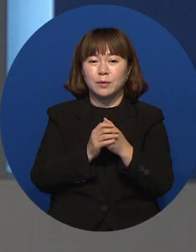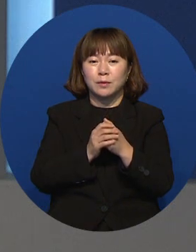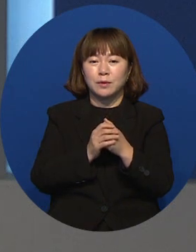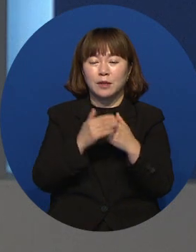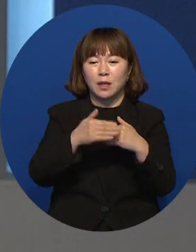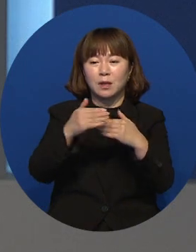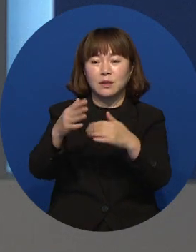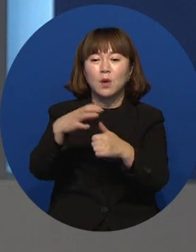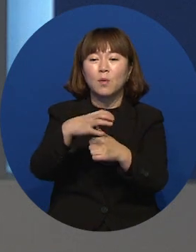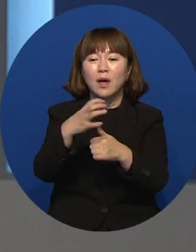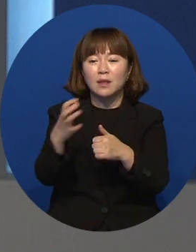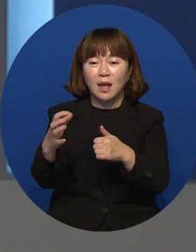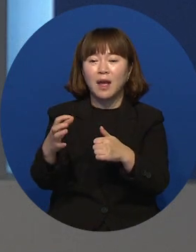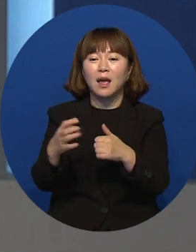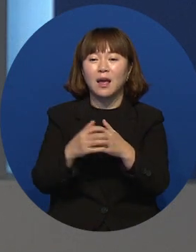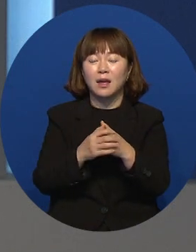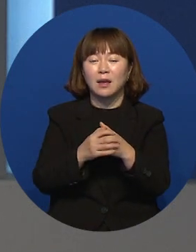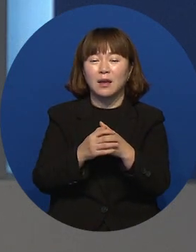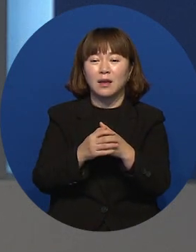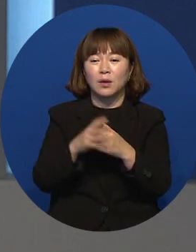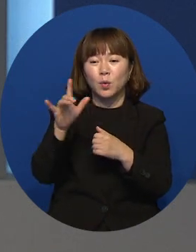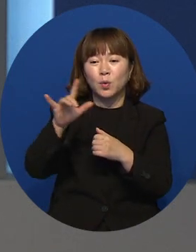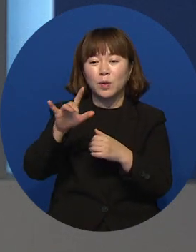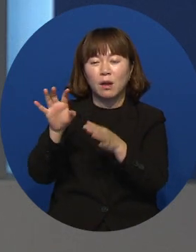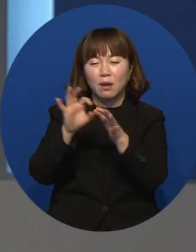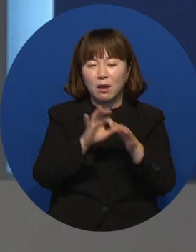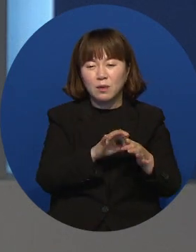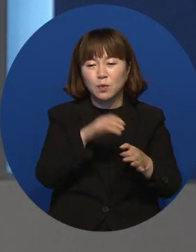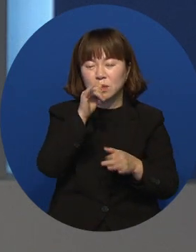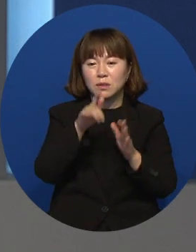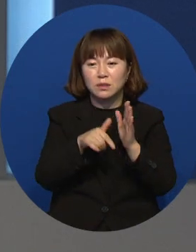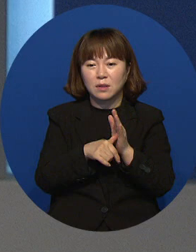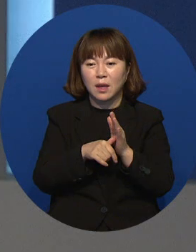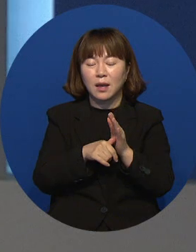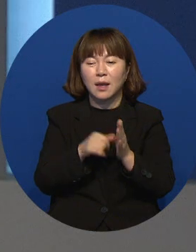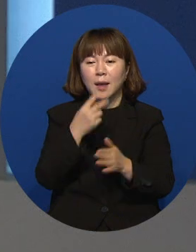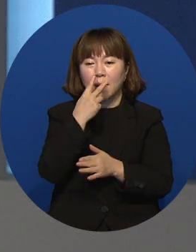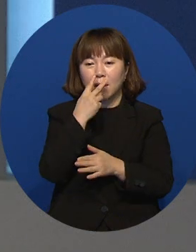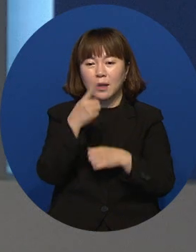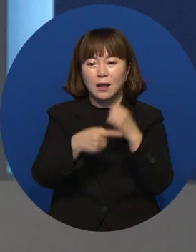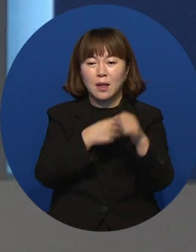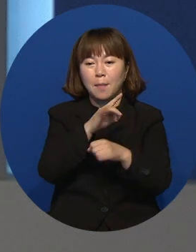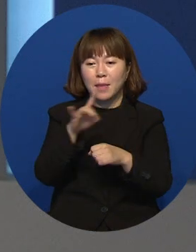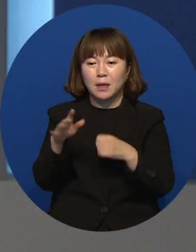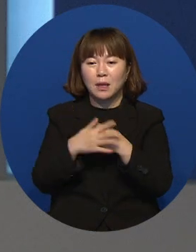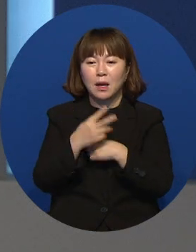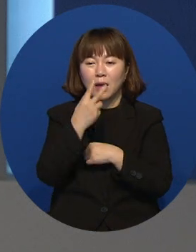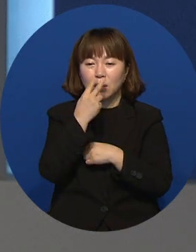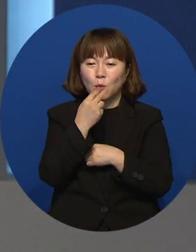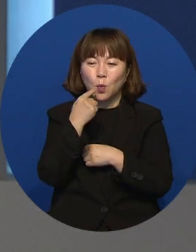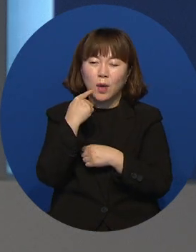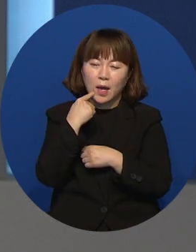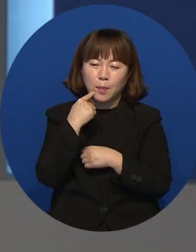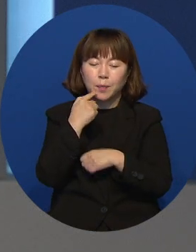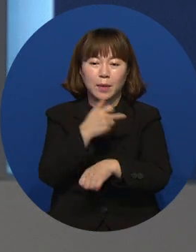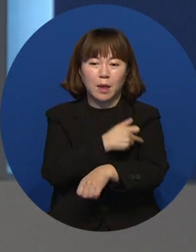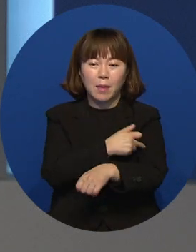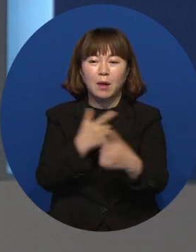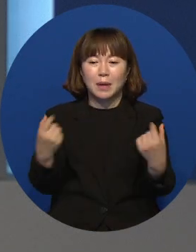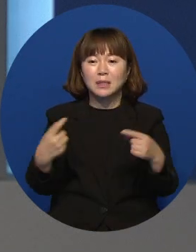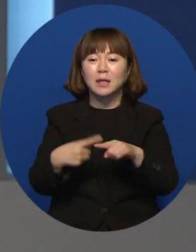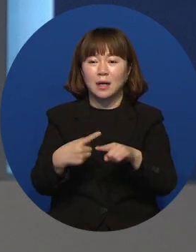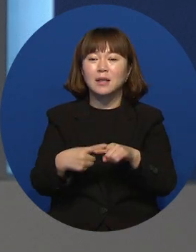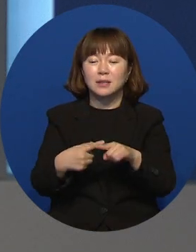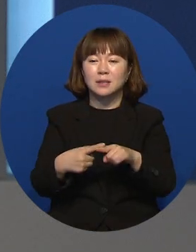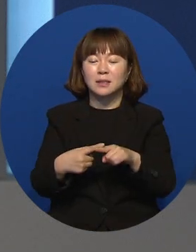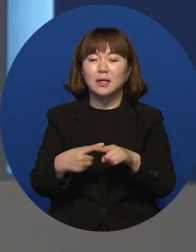계속 살아 가야 되는데 이게 매년 맞는 이제 그 독감백신 처럼 그런 백신의 한 가지가 되지 않을까 이런 좀 생각을 하고 있습니다